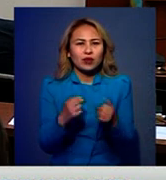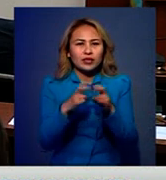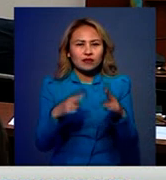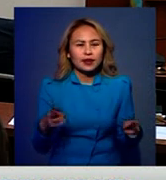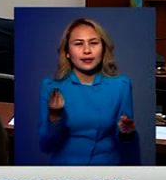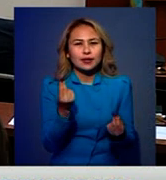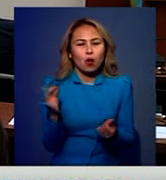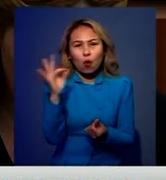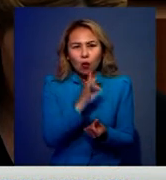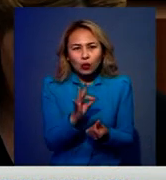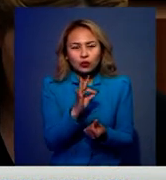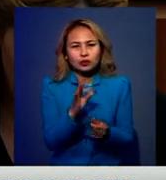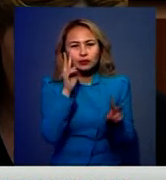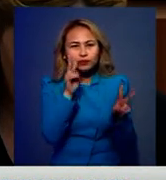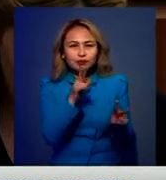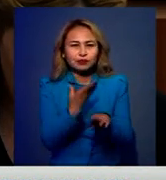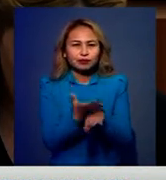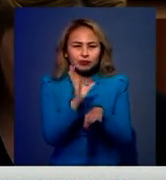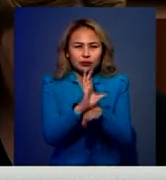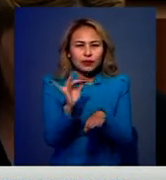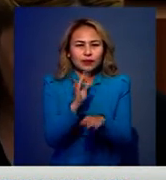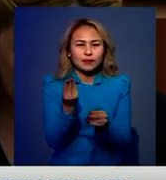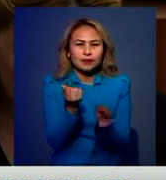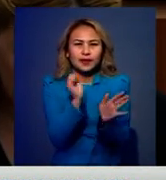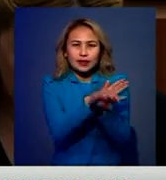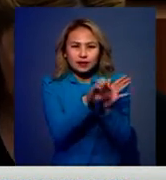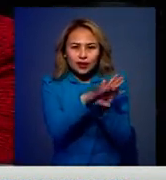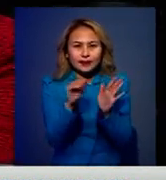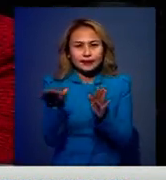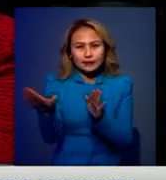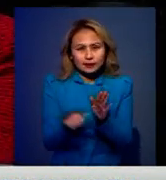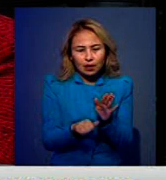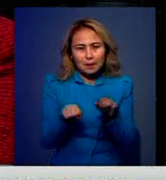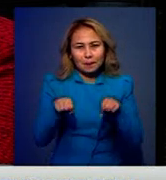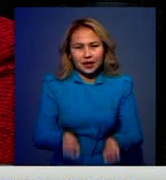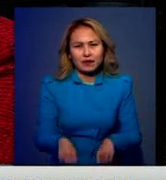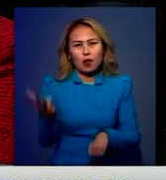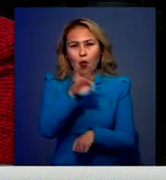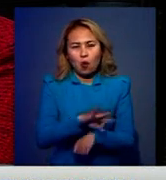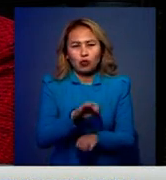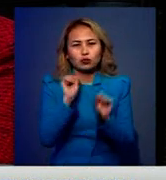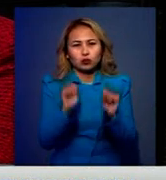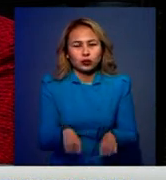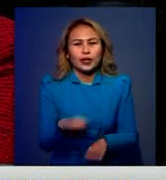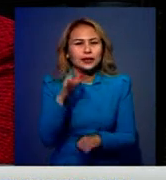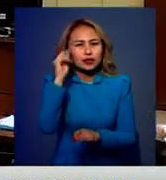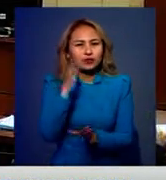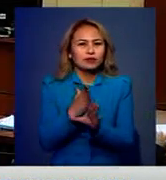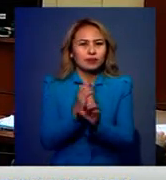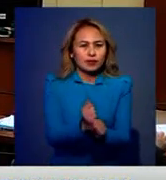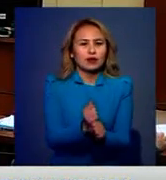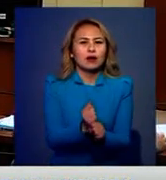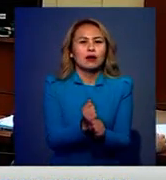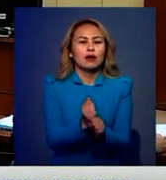қаржы саласындағы дербес бақылауды күшейтіп, салымшылар мен несие алушылардың құқықтарын қорғауға және қысқа мерзімді несиелер